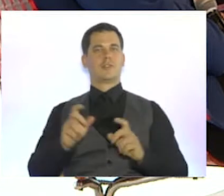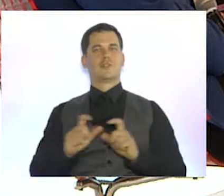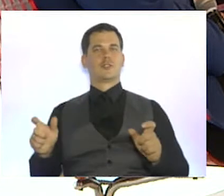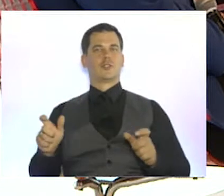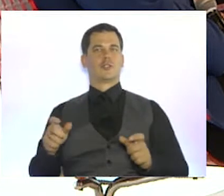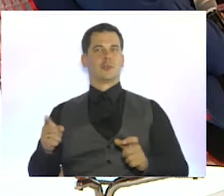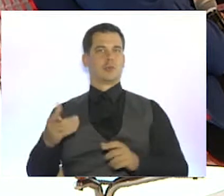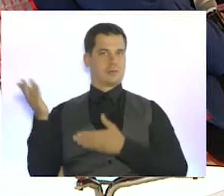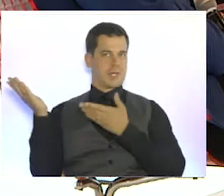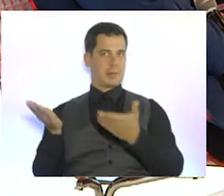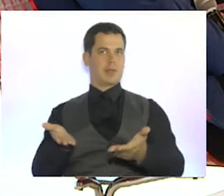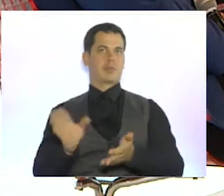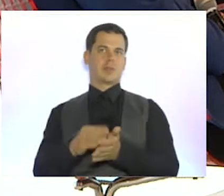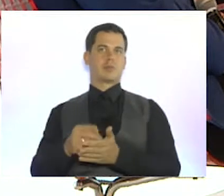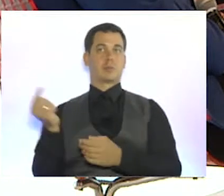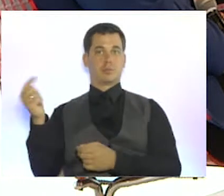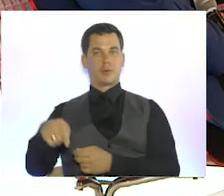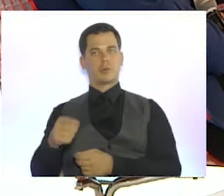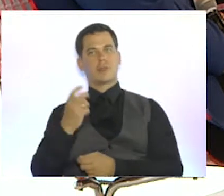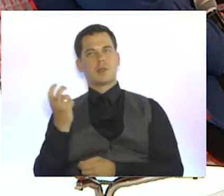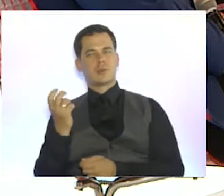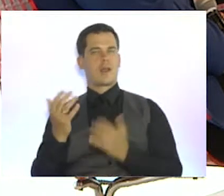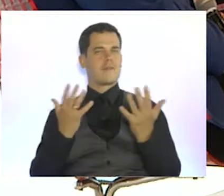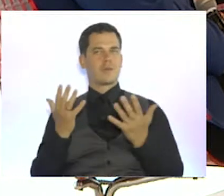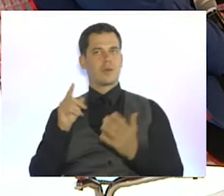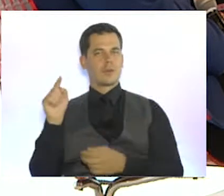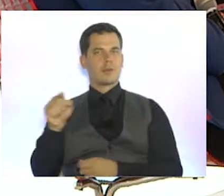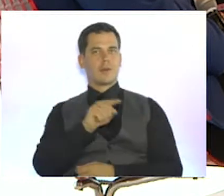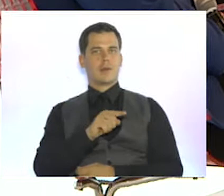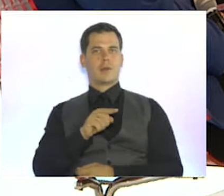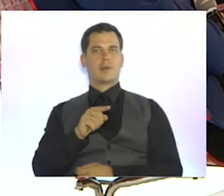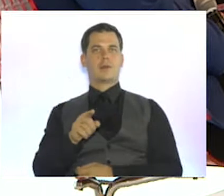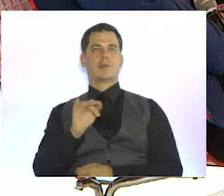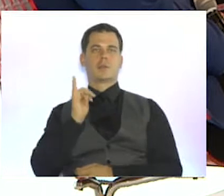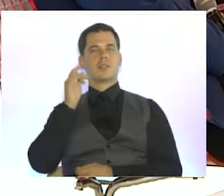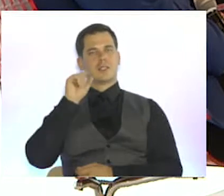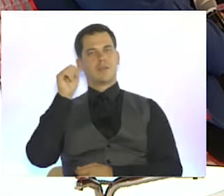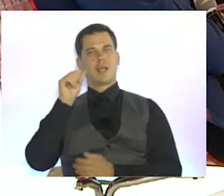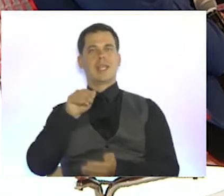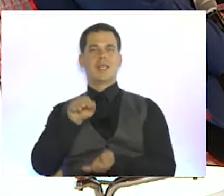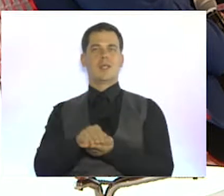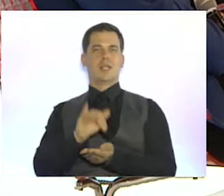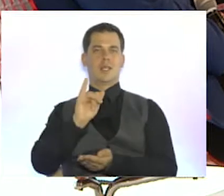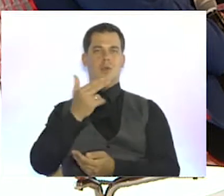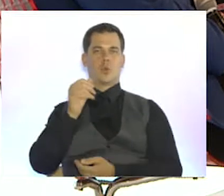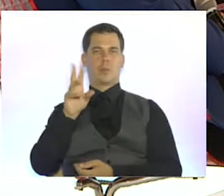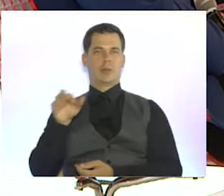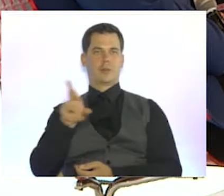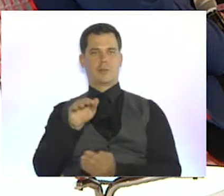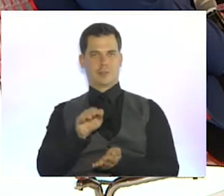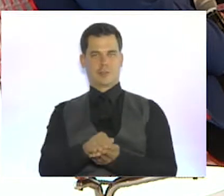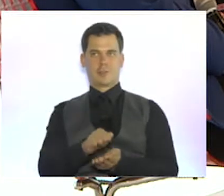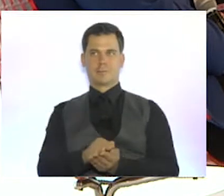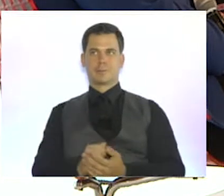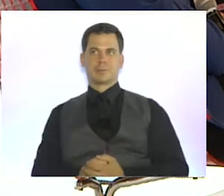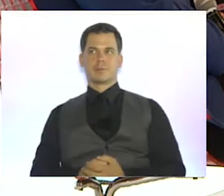są zapraszani, przychodzą, interesują się tym, jak działają tego typu inkubatory, tak? Bo to można powiedzieć, że to jest pewien rodzaj